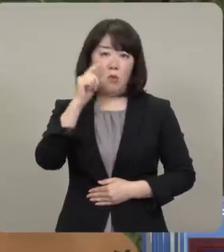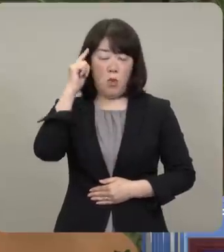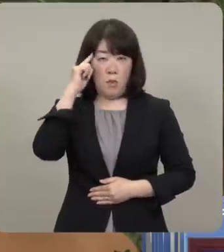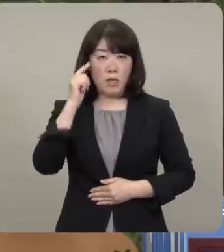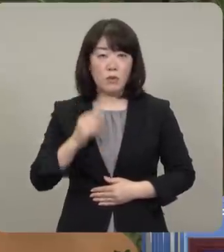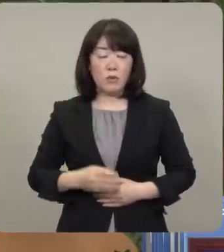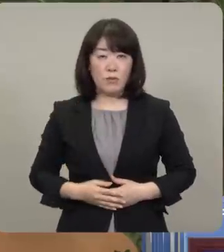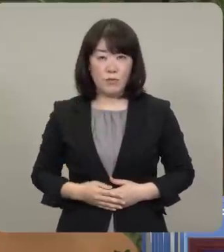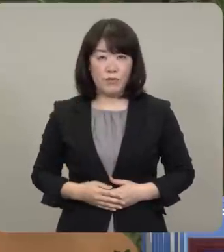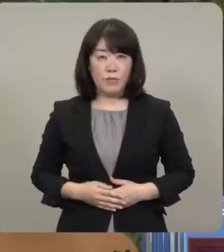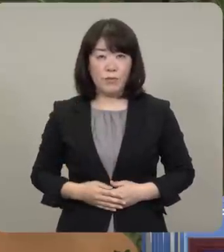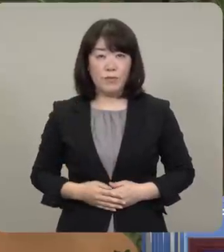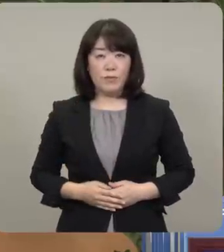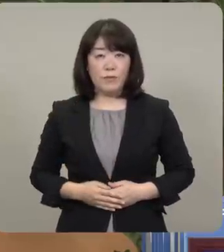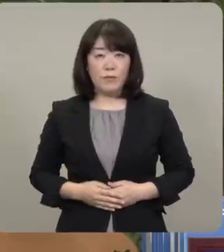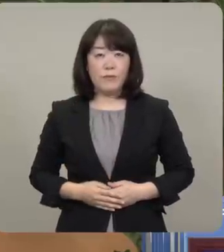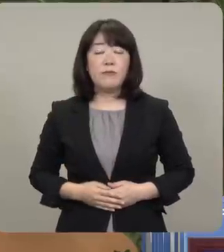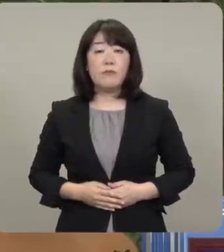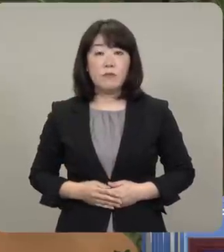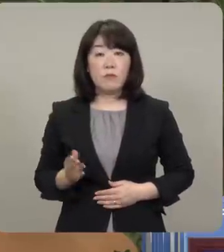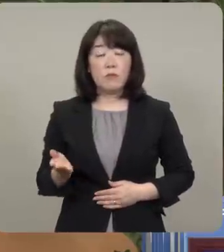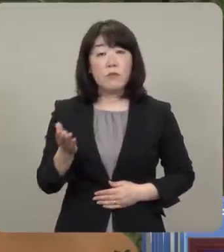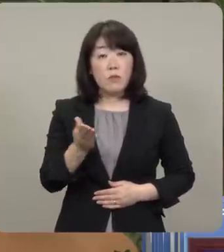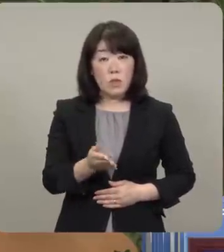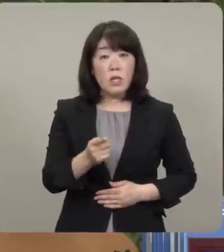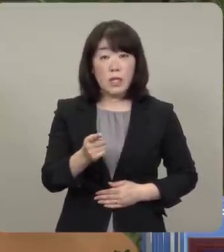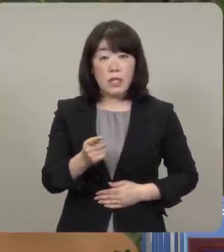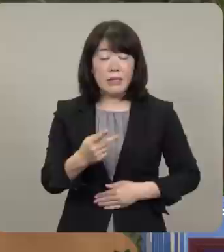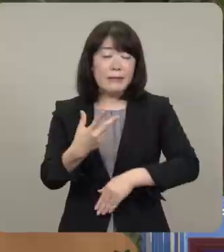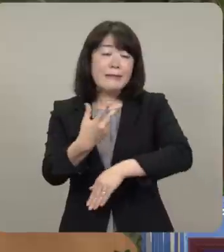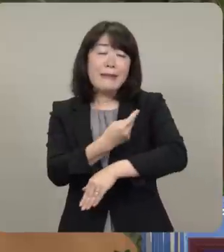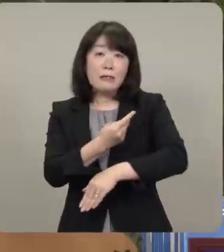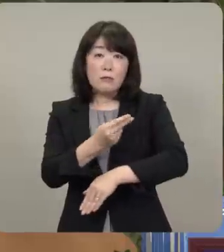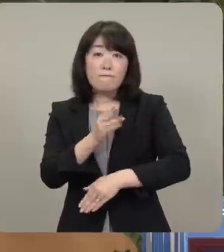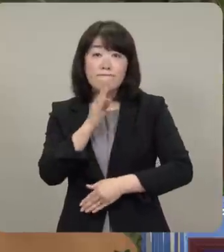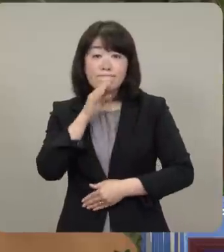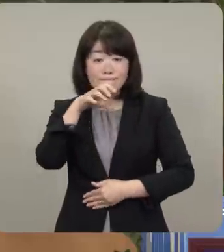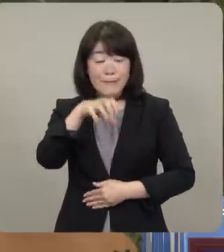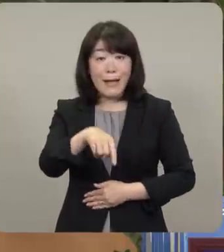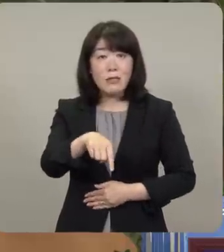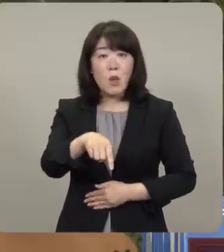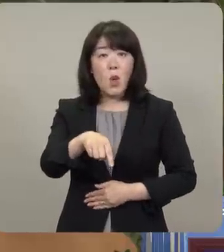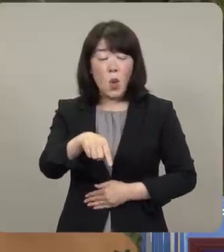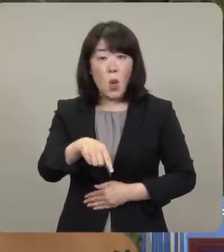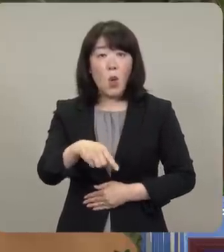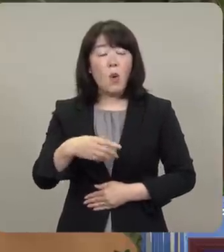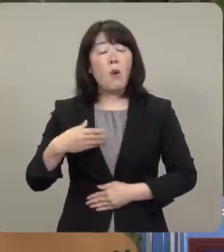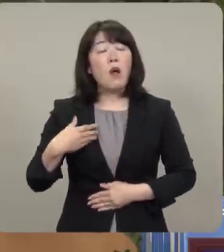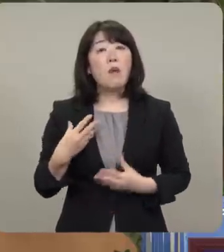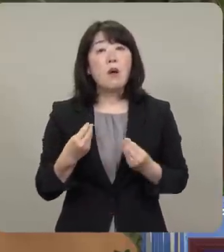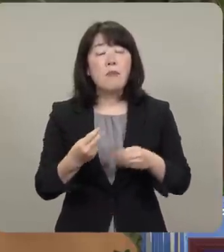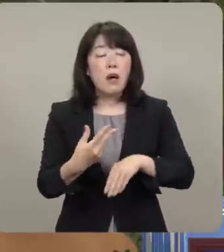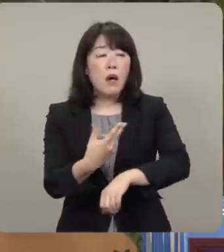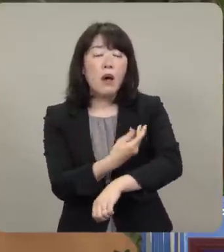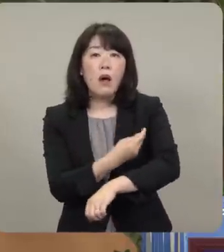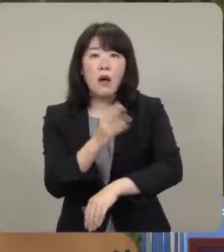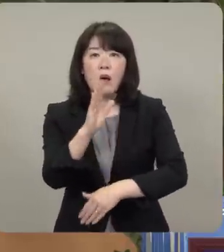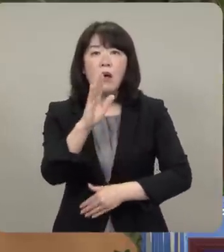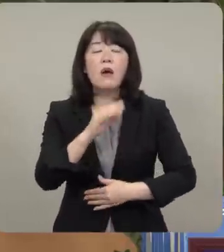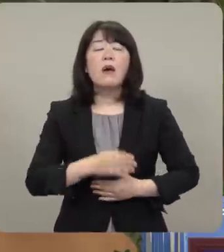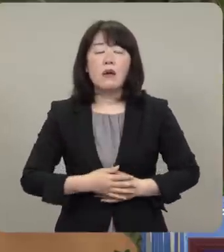ます次に接種当日の会場でも不安なく摂取できるように